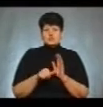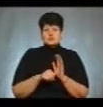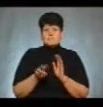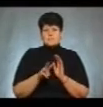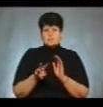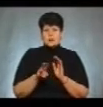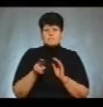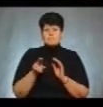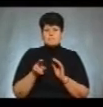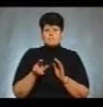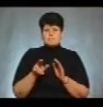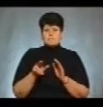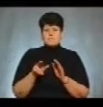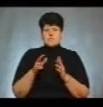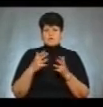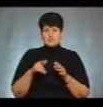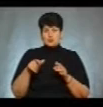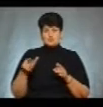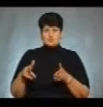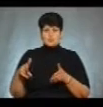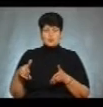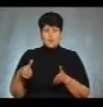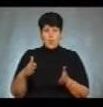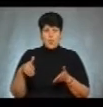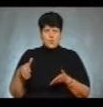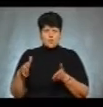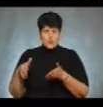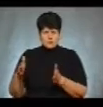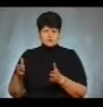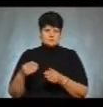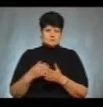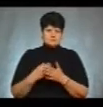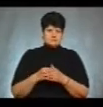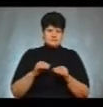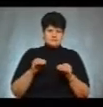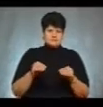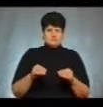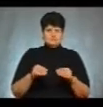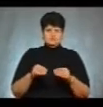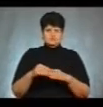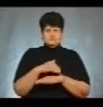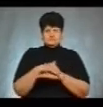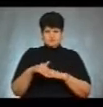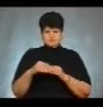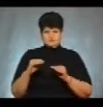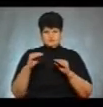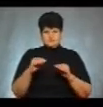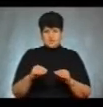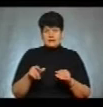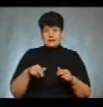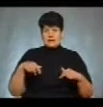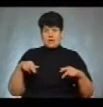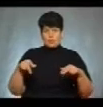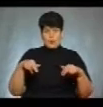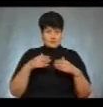але вже повиходили людські городи, людські плоти вже повиходили на тротуари, тротуарів немає. І